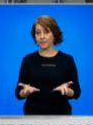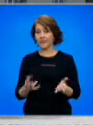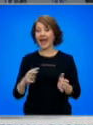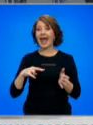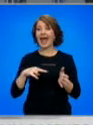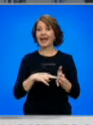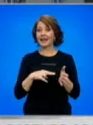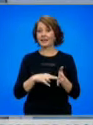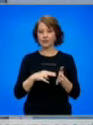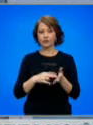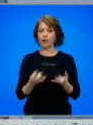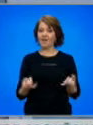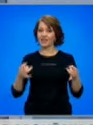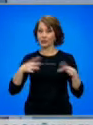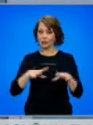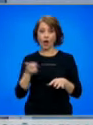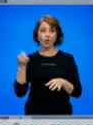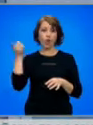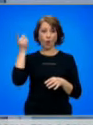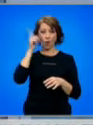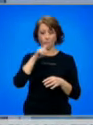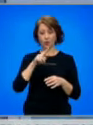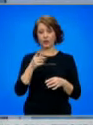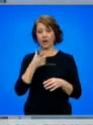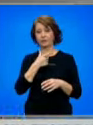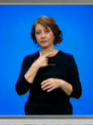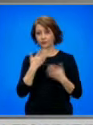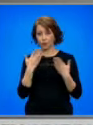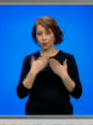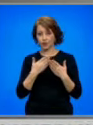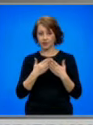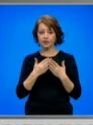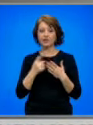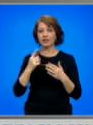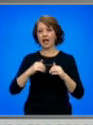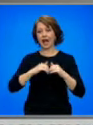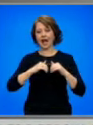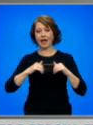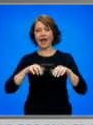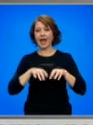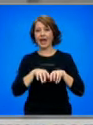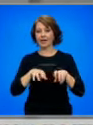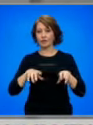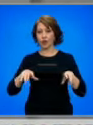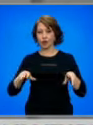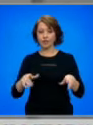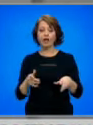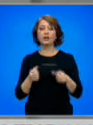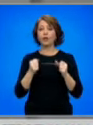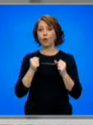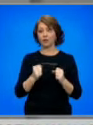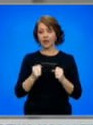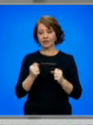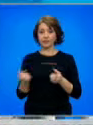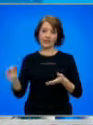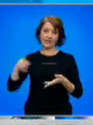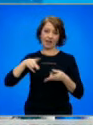Електричеството в сградата е възстановено, но утре занятията ще продължат в електронна среда. Очаква се сряда децата и учителите да се върнат в